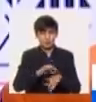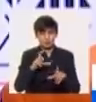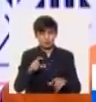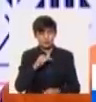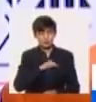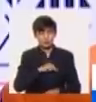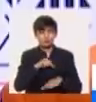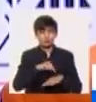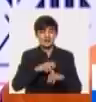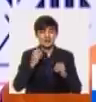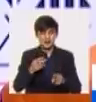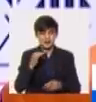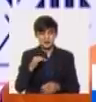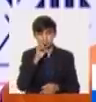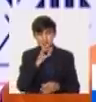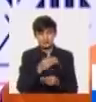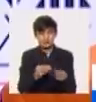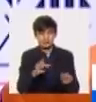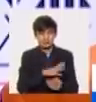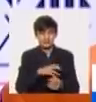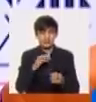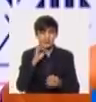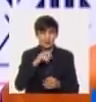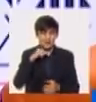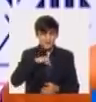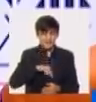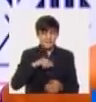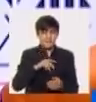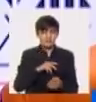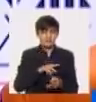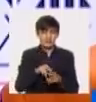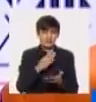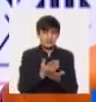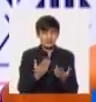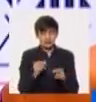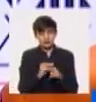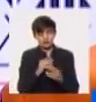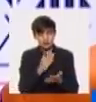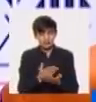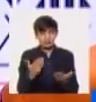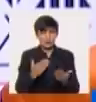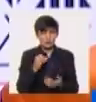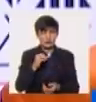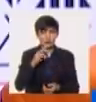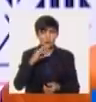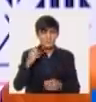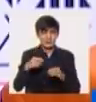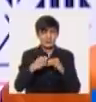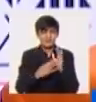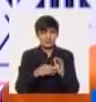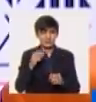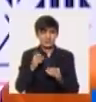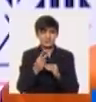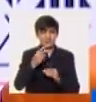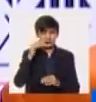Емдеу хаттамасына сай беріліп жатқан препараттар олардың ағзасына қаншалықты әсер етіп жатыр? Ал бүгінгі күні COVID-19 індетін жұқтырған 12